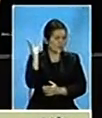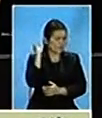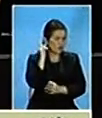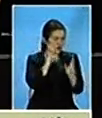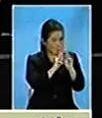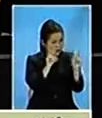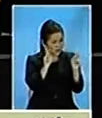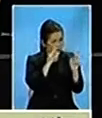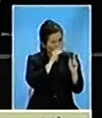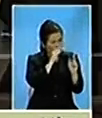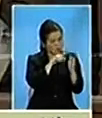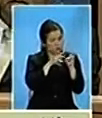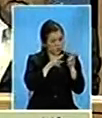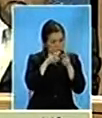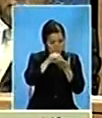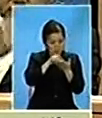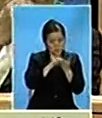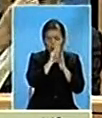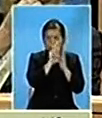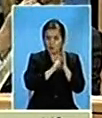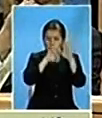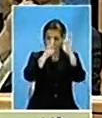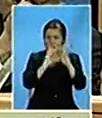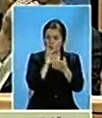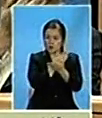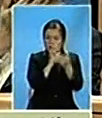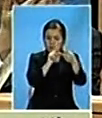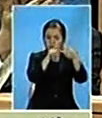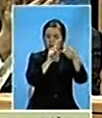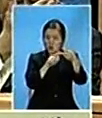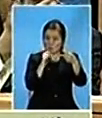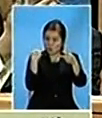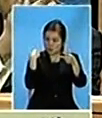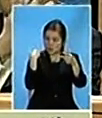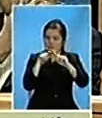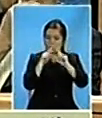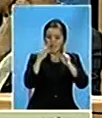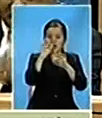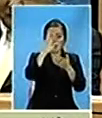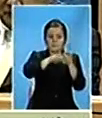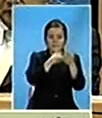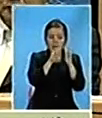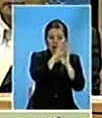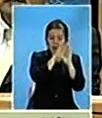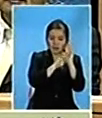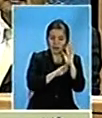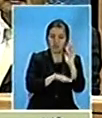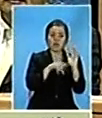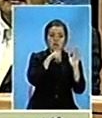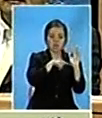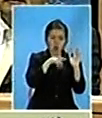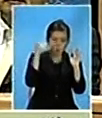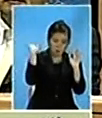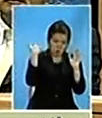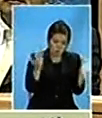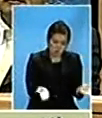ป็นไปได้เพราะหลักการเขียนกฎหมายจะเขียนได้2อย่างนะครับแต่ถ้าในร่างเดิมเขาเนี่ยเขาเขียนว่าเป็นกฎหมายที่คุ้มครอง